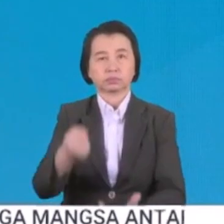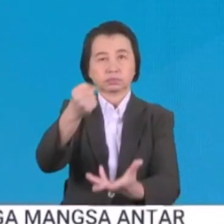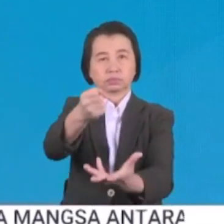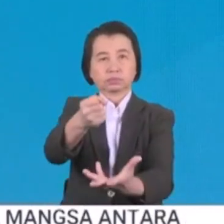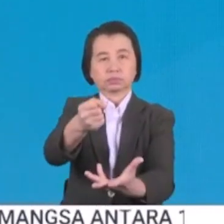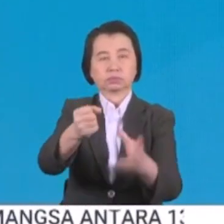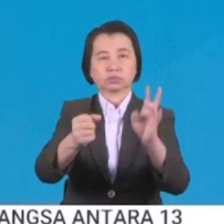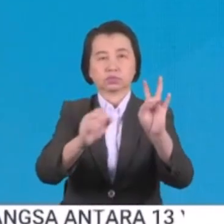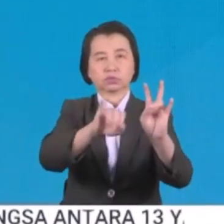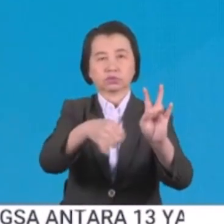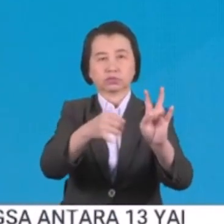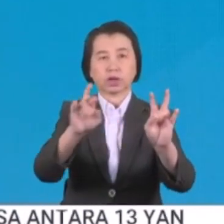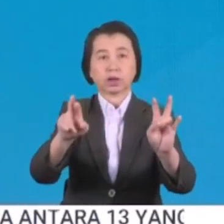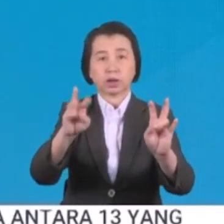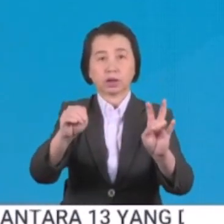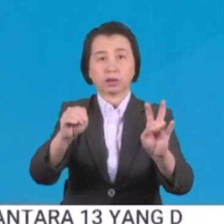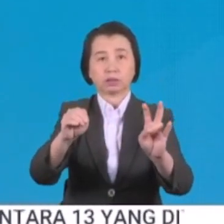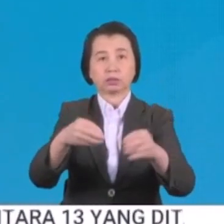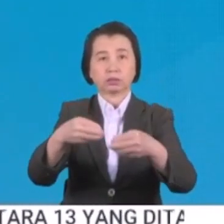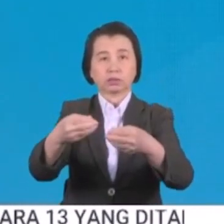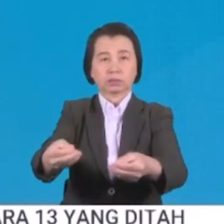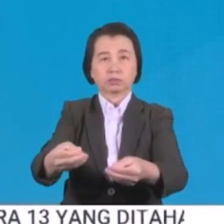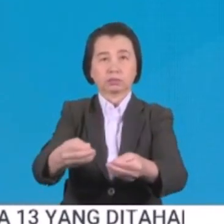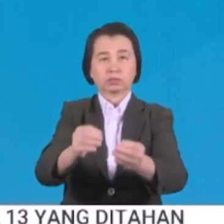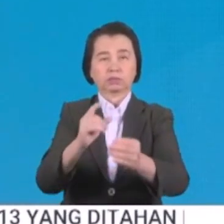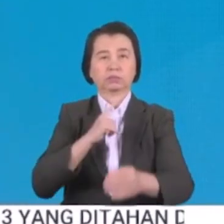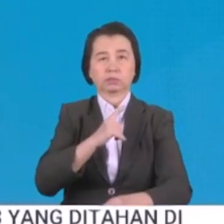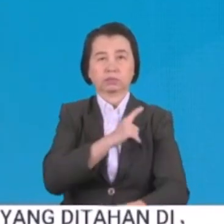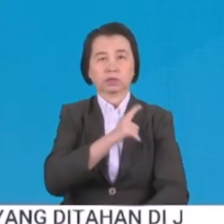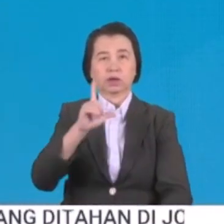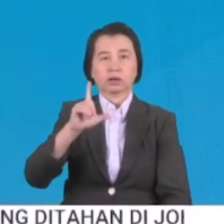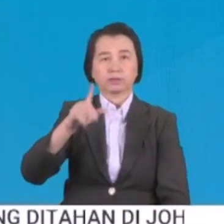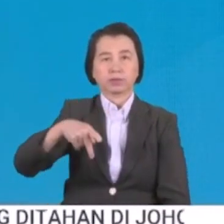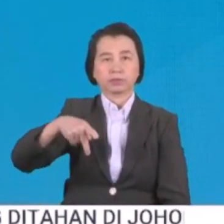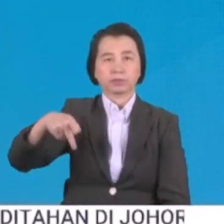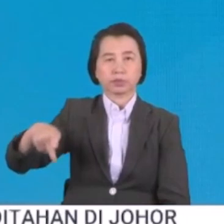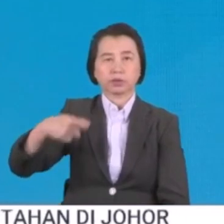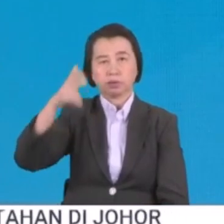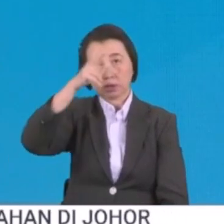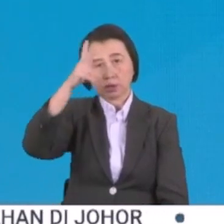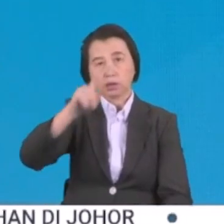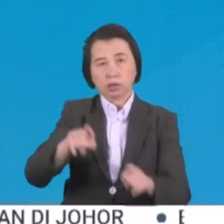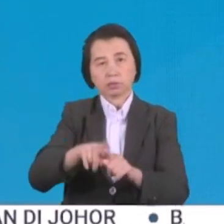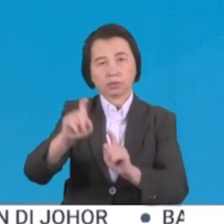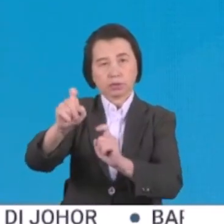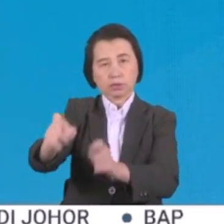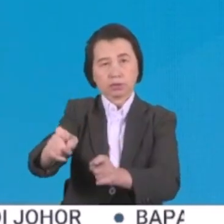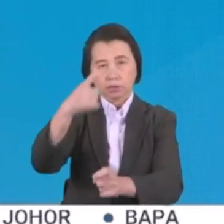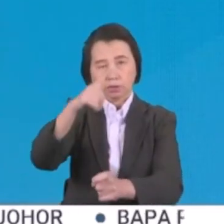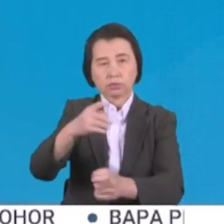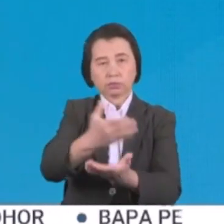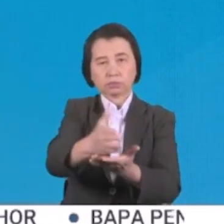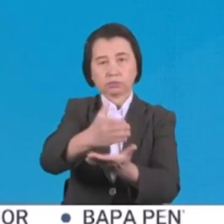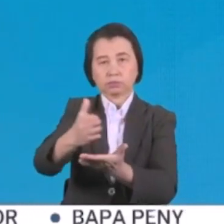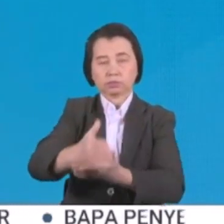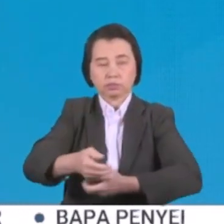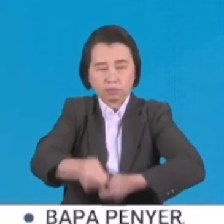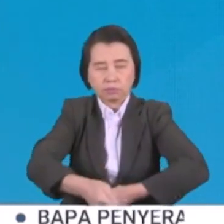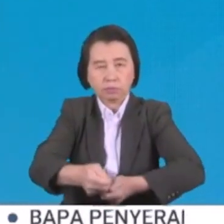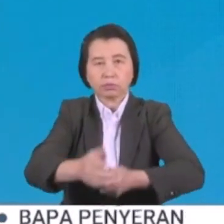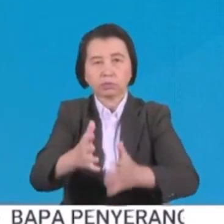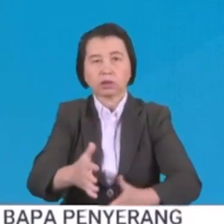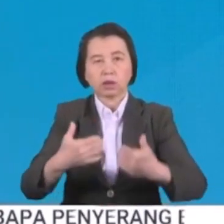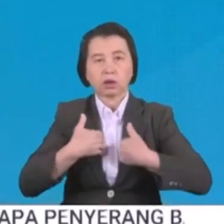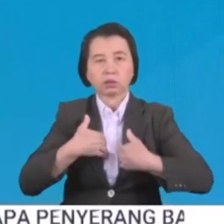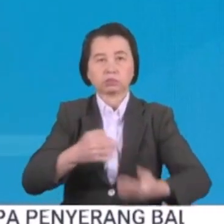Peruntukan hampir RM7 juta diperlukan Lembaga Pertubuhan Peladang LPP daripada kerajaan sebagai saguhati untuk diagihkan kepada pesawah